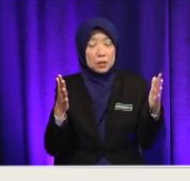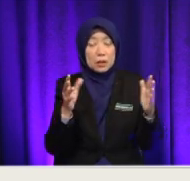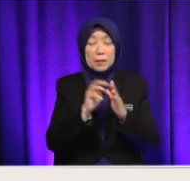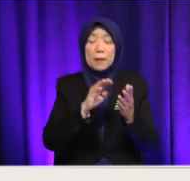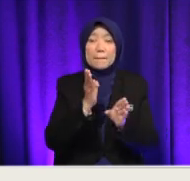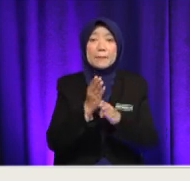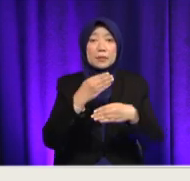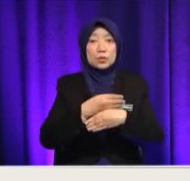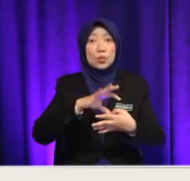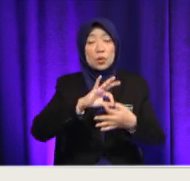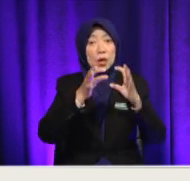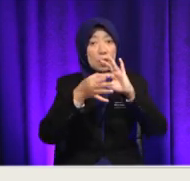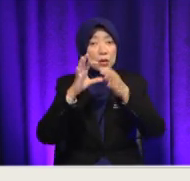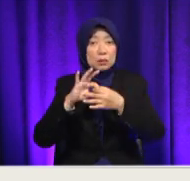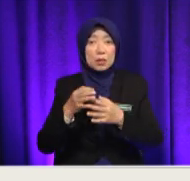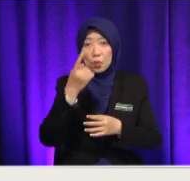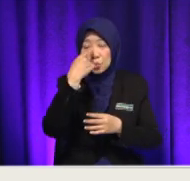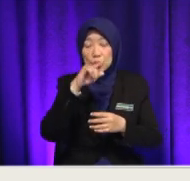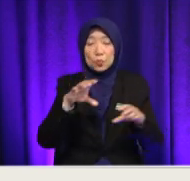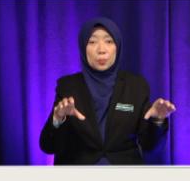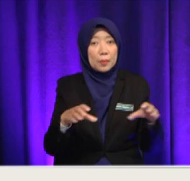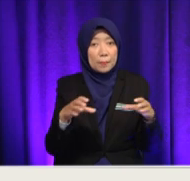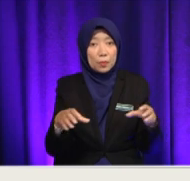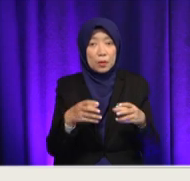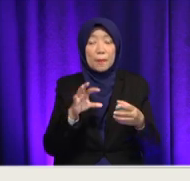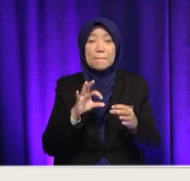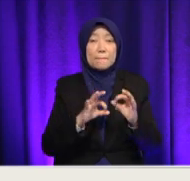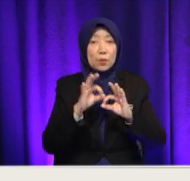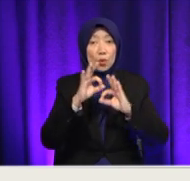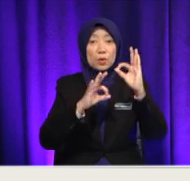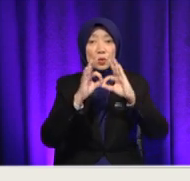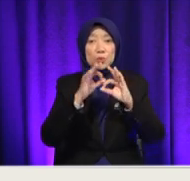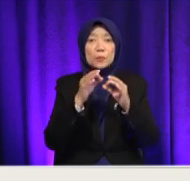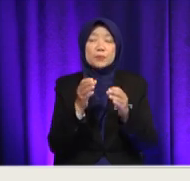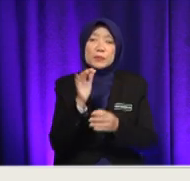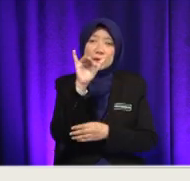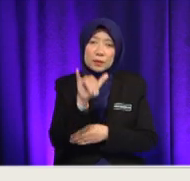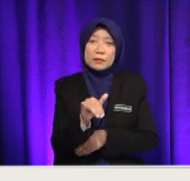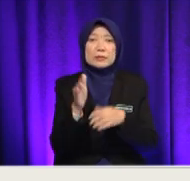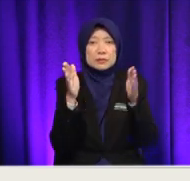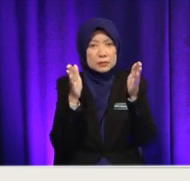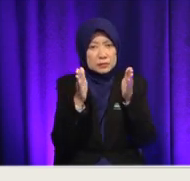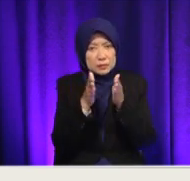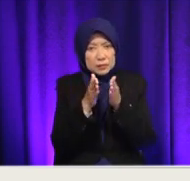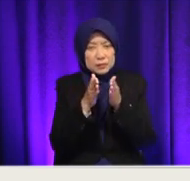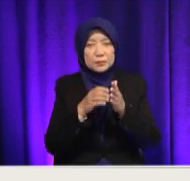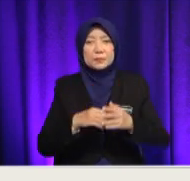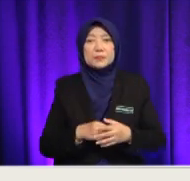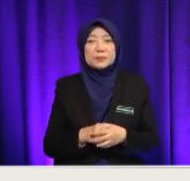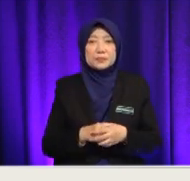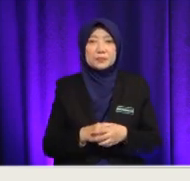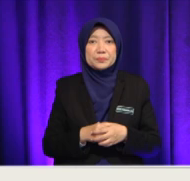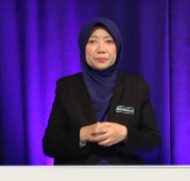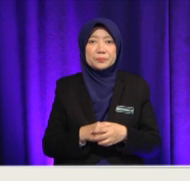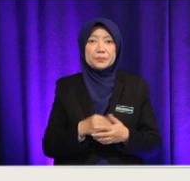daripada gabungan unit molekul kecil. Baik. Daripada besar, terhasil daripada gabungan yang kecil-kecil-kecil tadi.